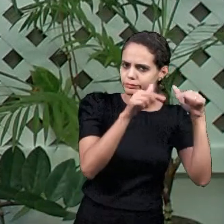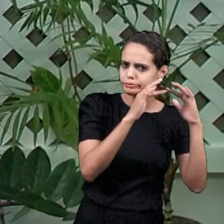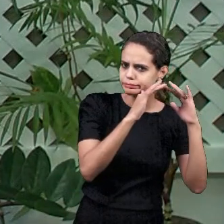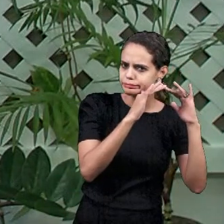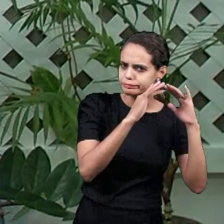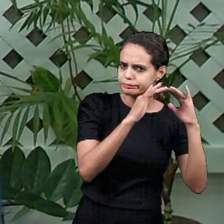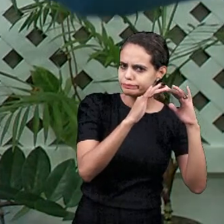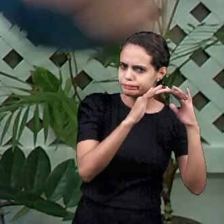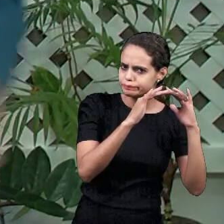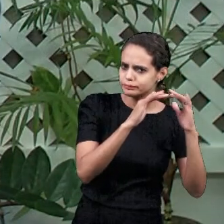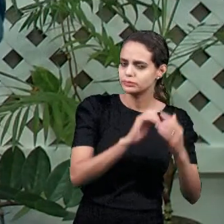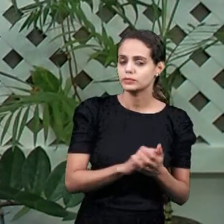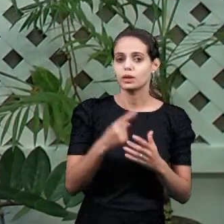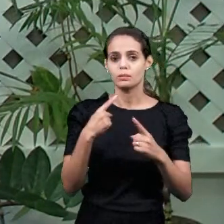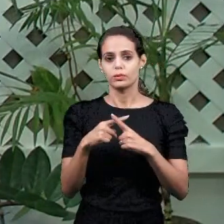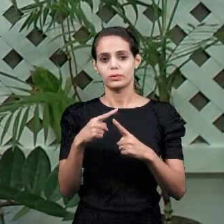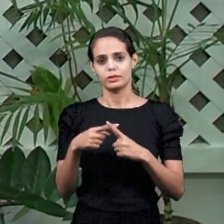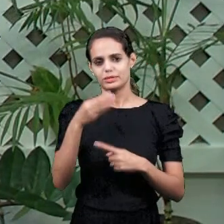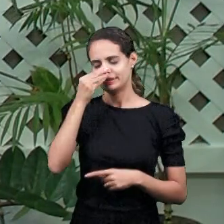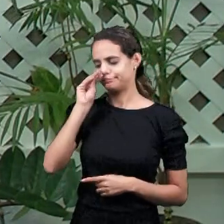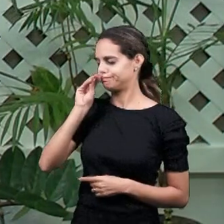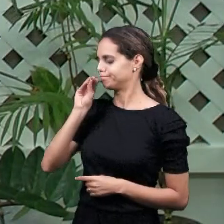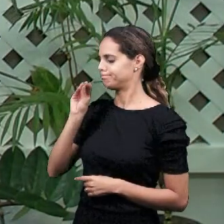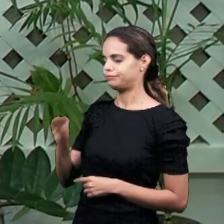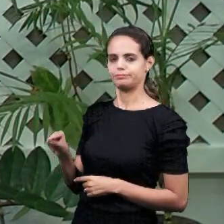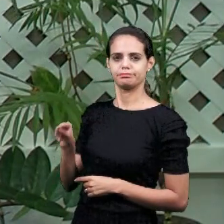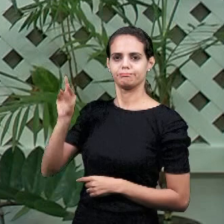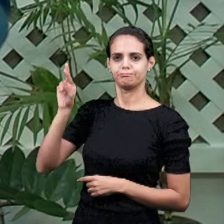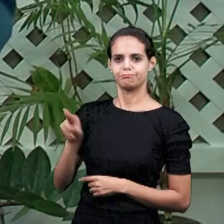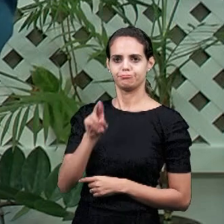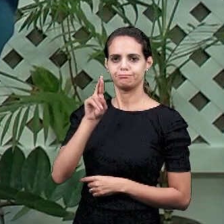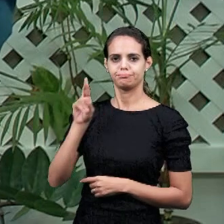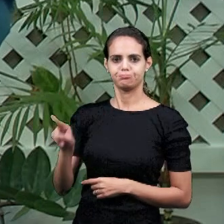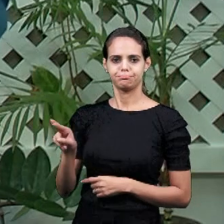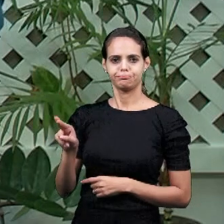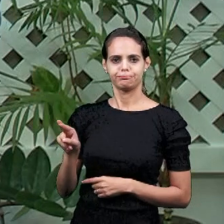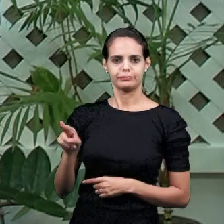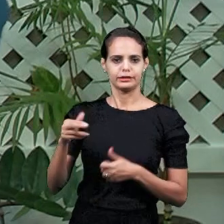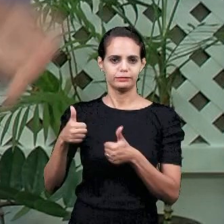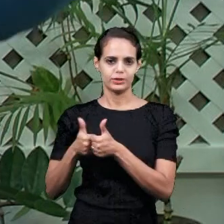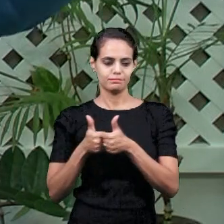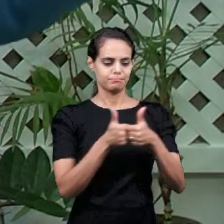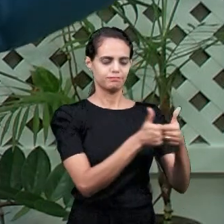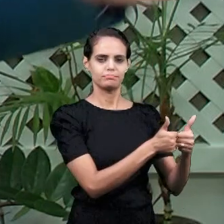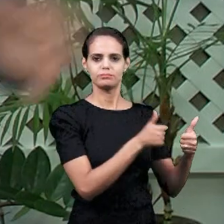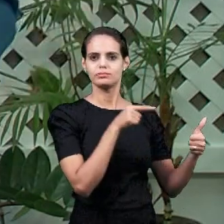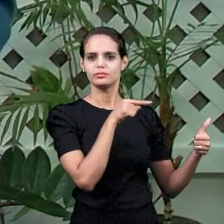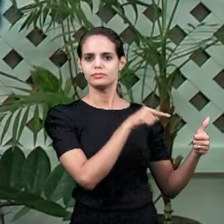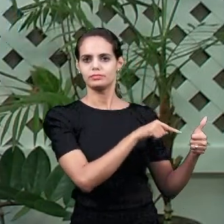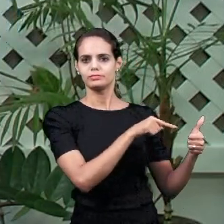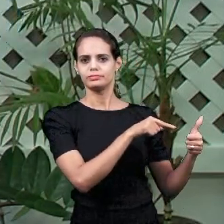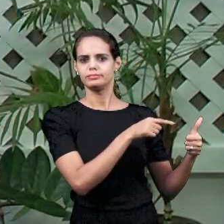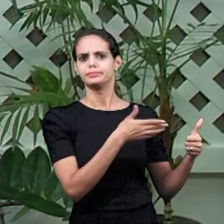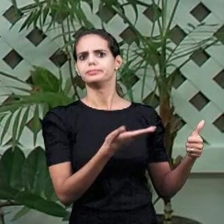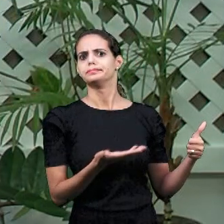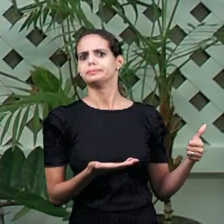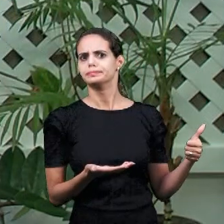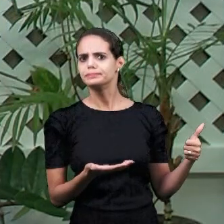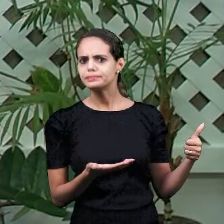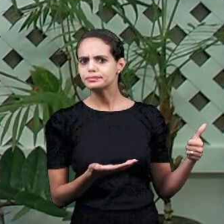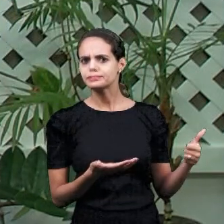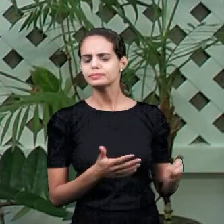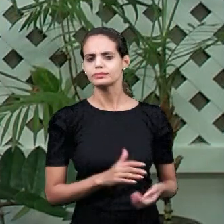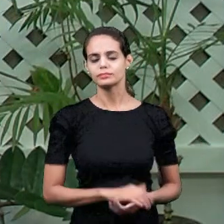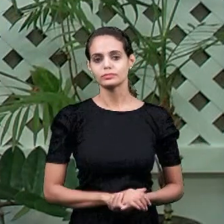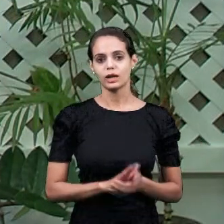laissé l'œuvre du Saint-Esprit pour aller derrière nos personnes d'erreur. La Bible dit que le dernier état,